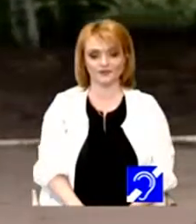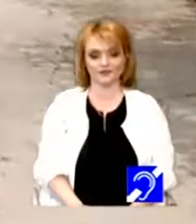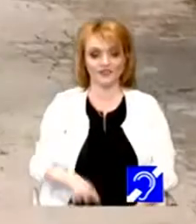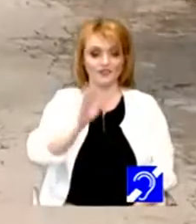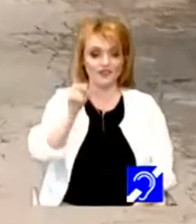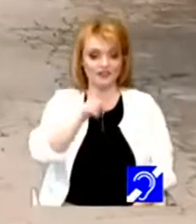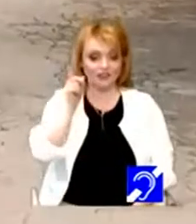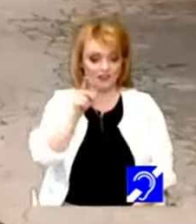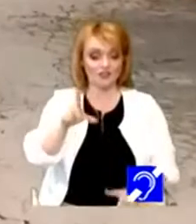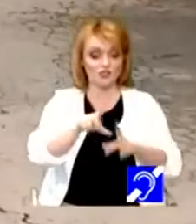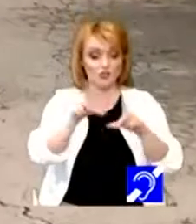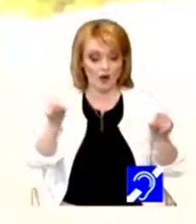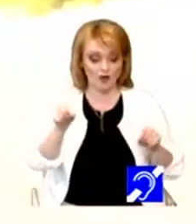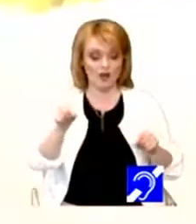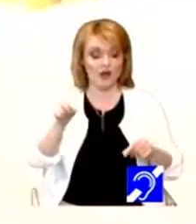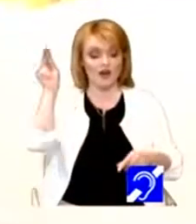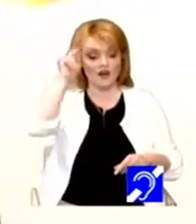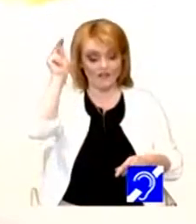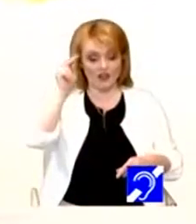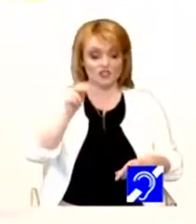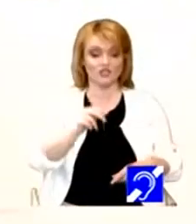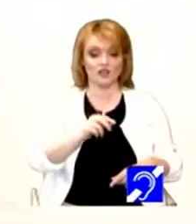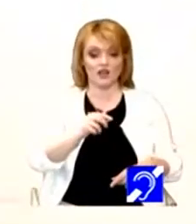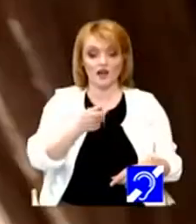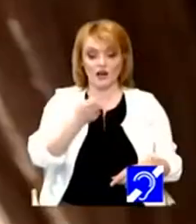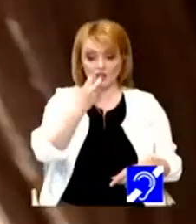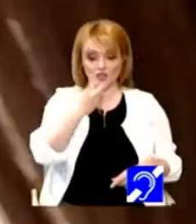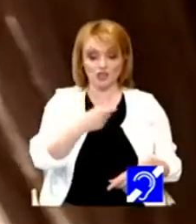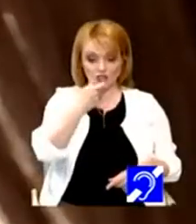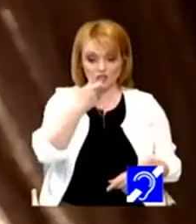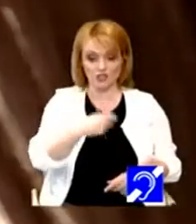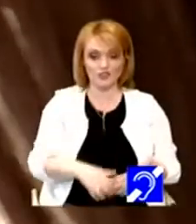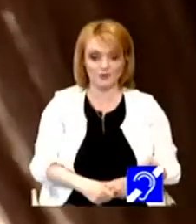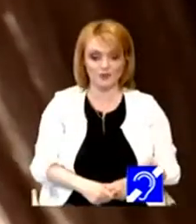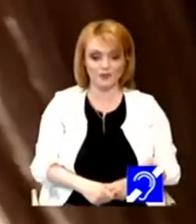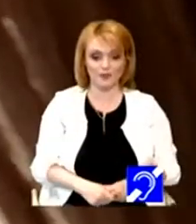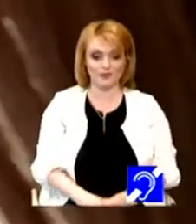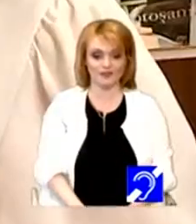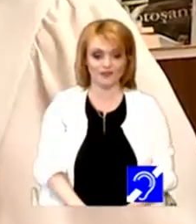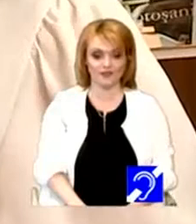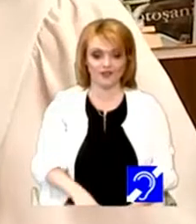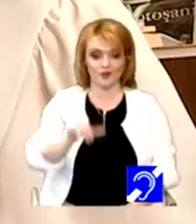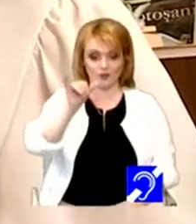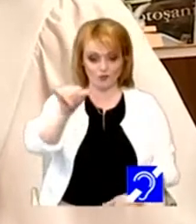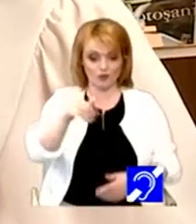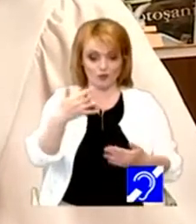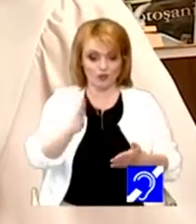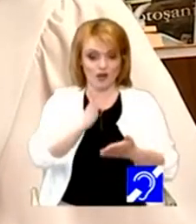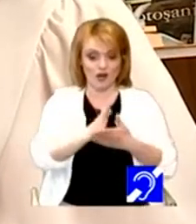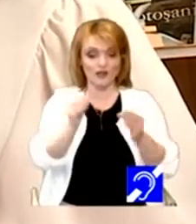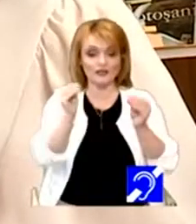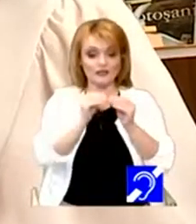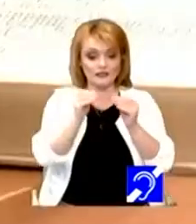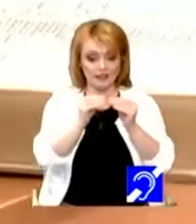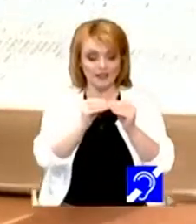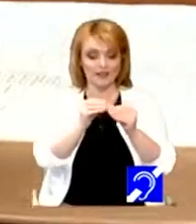O tânără de la un liceu din Hâncești este unul din cei 4 elevi din Republica Moldova care au deja 3 note de 10 la bacalaureat puse